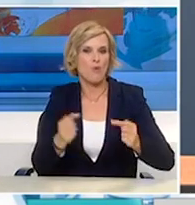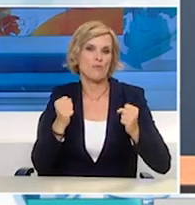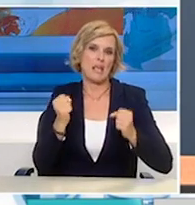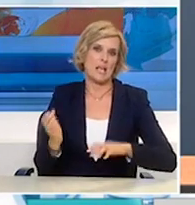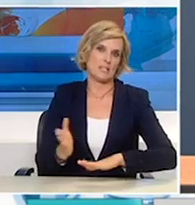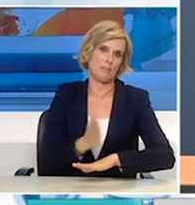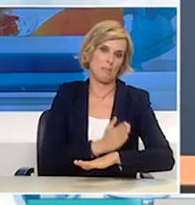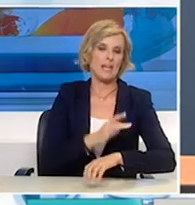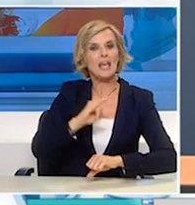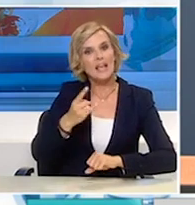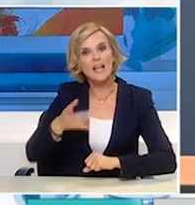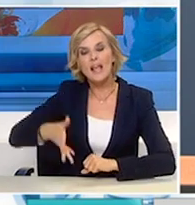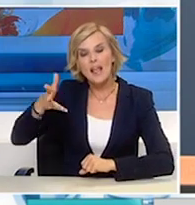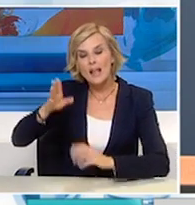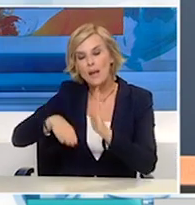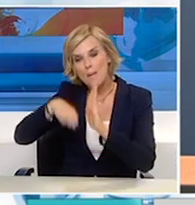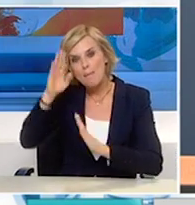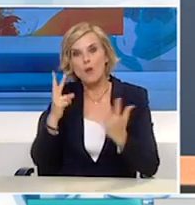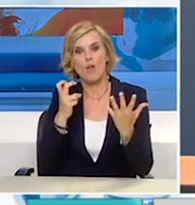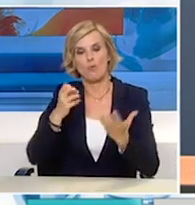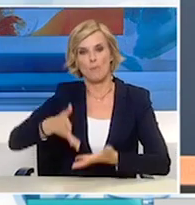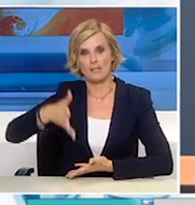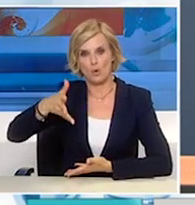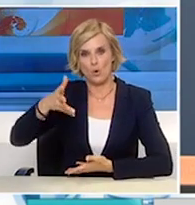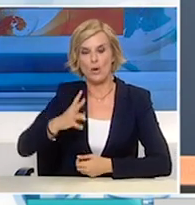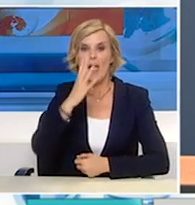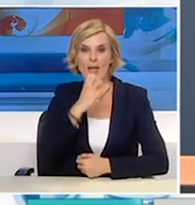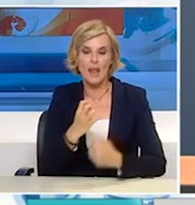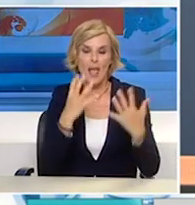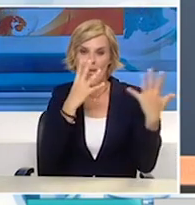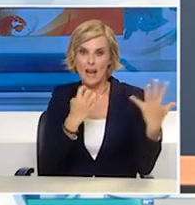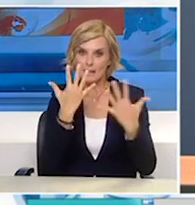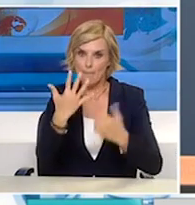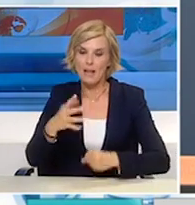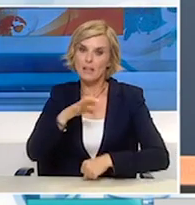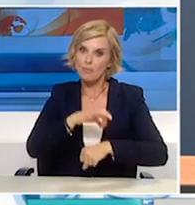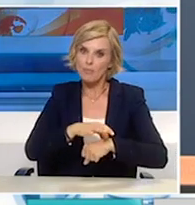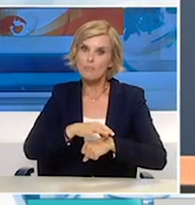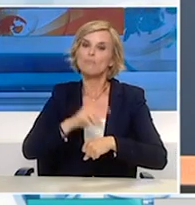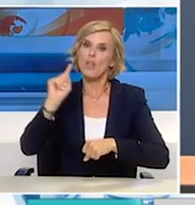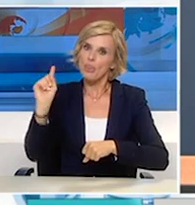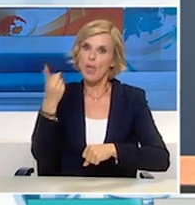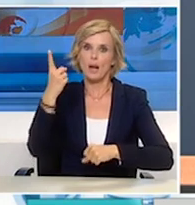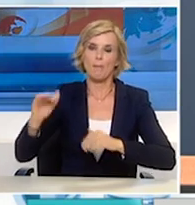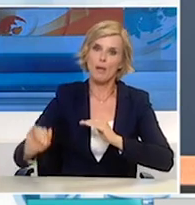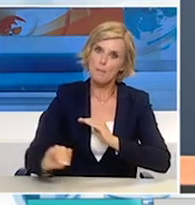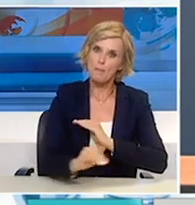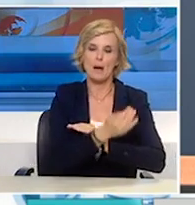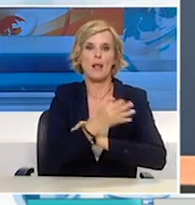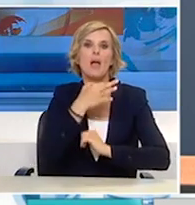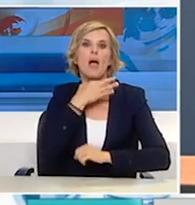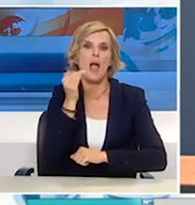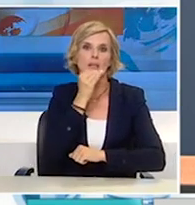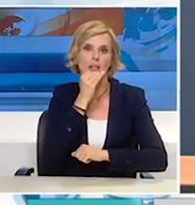ή έχουν ηλικία 70 ετών και άνω. 95 ασθενείς έχουν εξέλθει από τις ΜΕΘ. Τέλος,